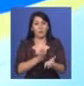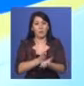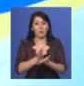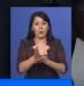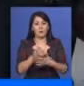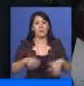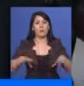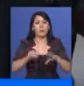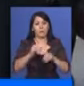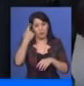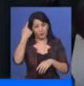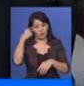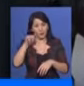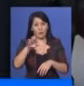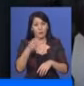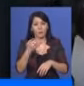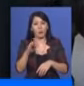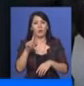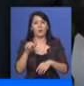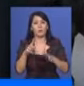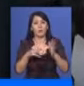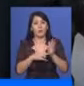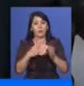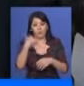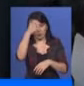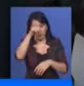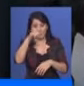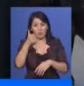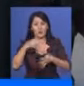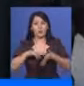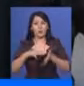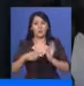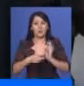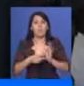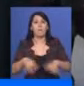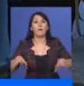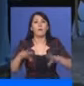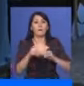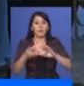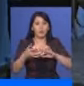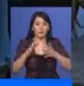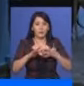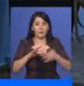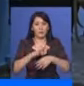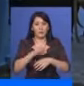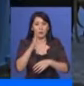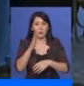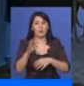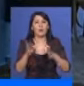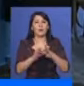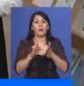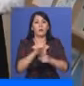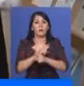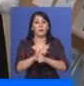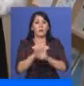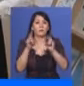отыр. Барлығымызға мәлім, биыл Абайдың туғанына 175 жыл. Осы орайда жоспарланған шаралардың барлығы онлайн режимде өтпек.